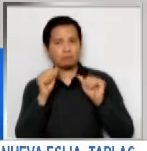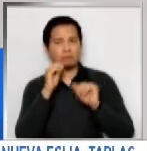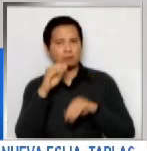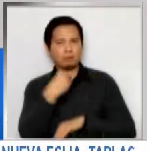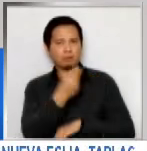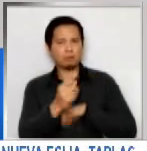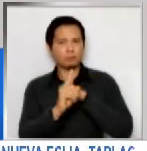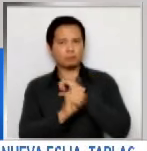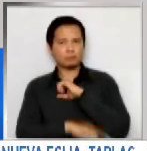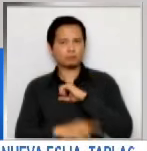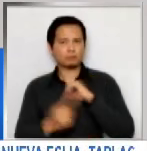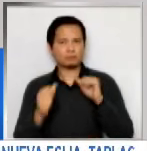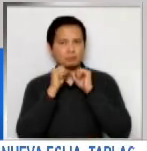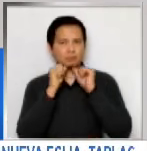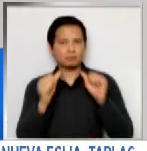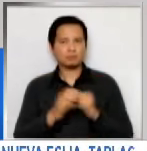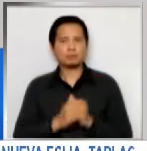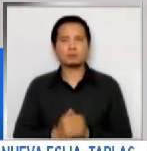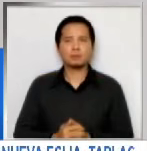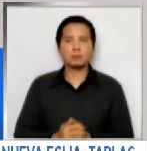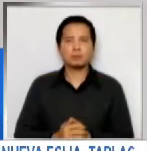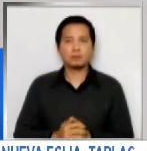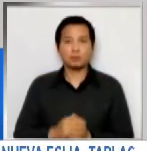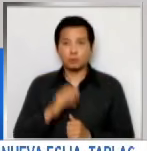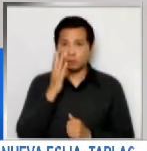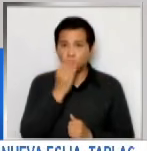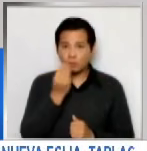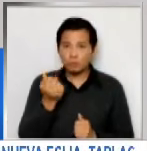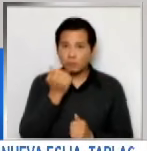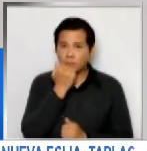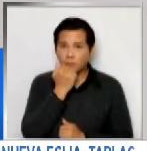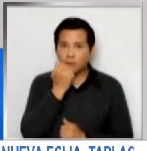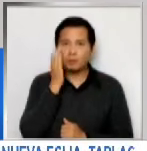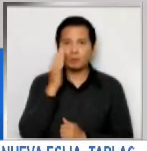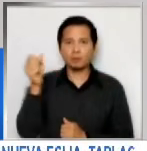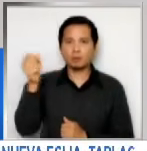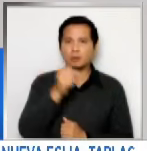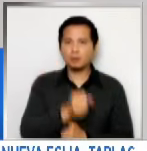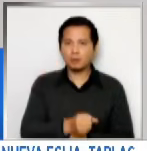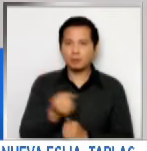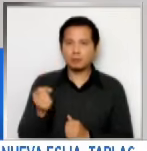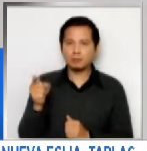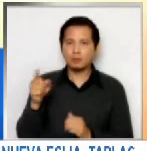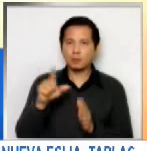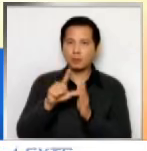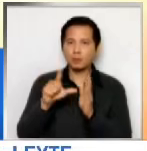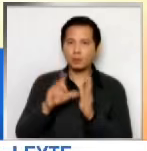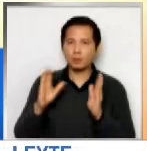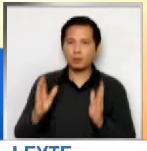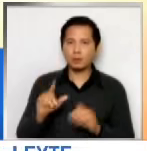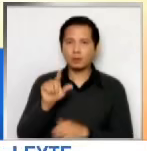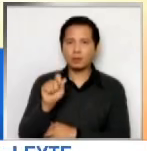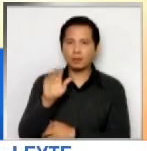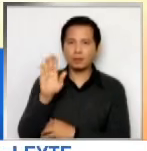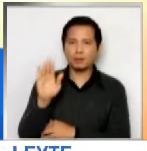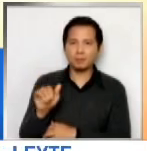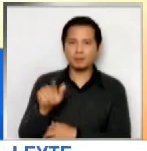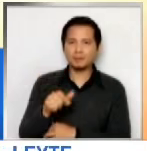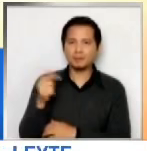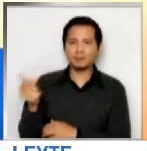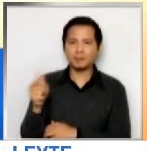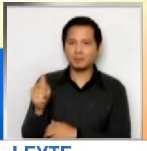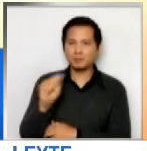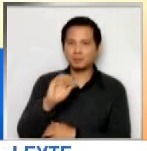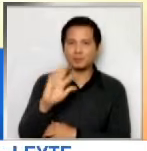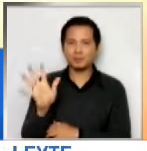Kung ano ang pananagutan ng mga maysala, pag-uusapan po natin kasama ang ating kapuso sa batas na si Attorney Gabby Concepcion. Good morning po, Attorney Gabby.